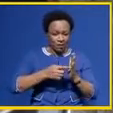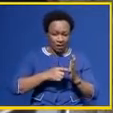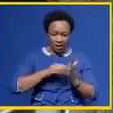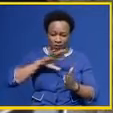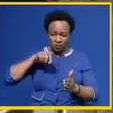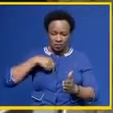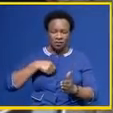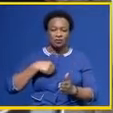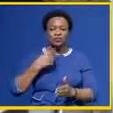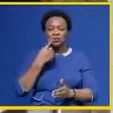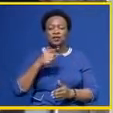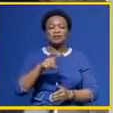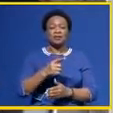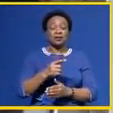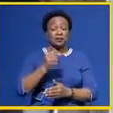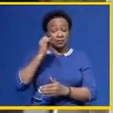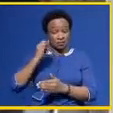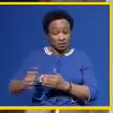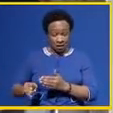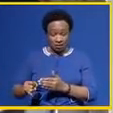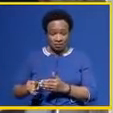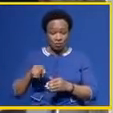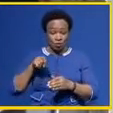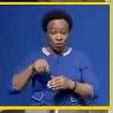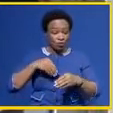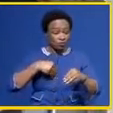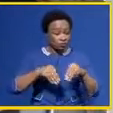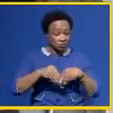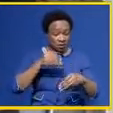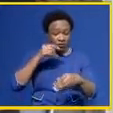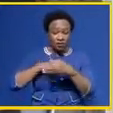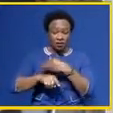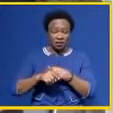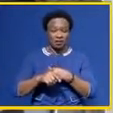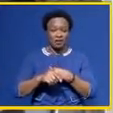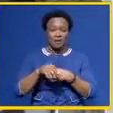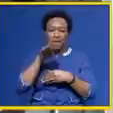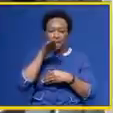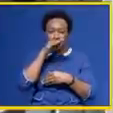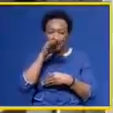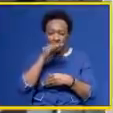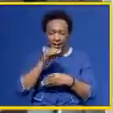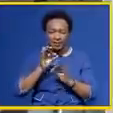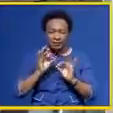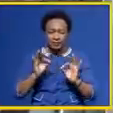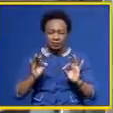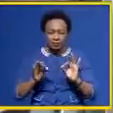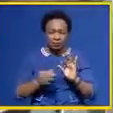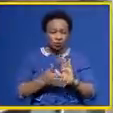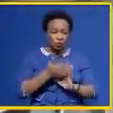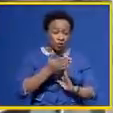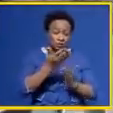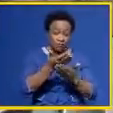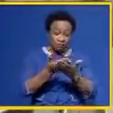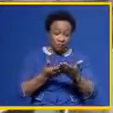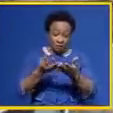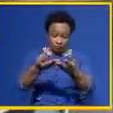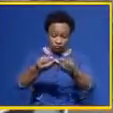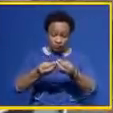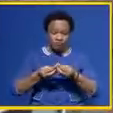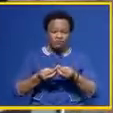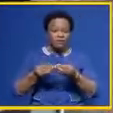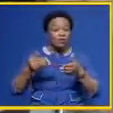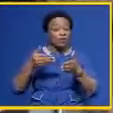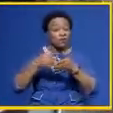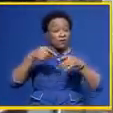nini. Kanuni zetu zinakataa kabisa, kwa sababu huu ni mchakato wa ndani. Kama mtapeleleza vizuri tangu wachukue fomu mpaka leo